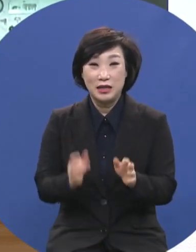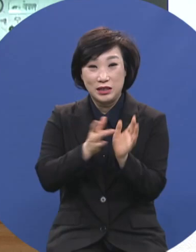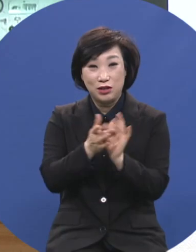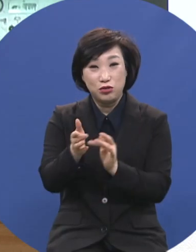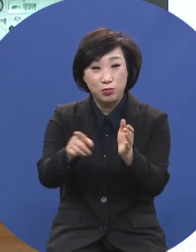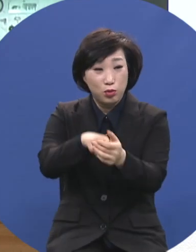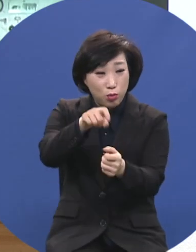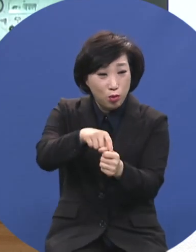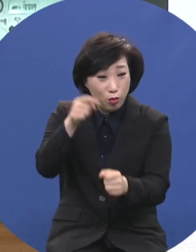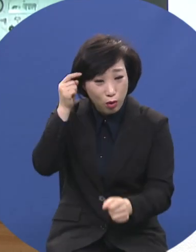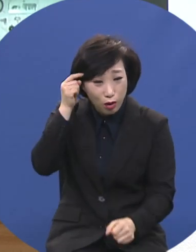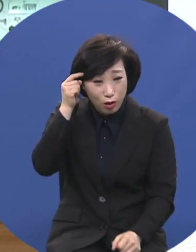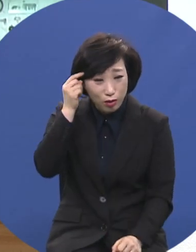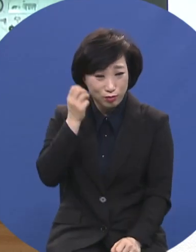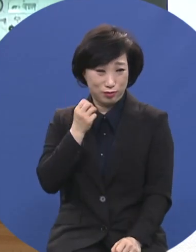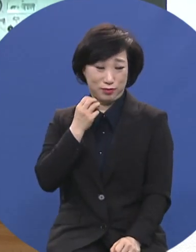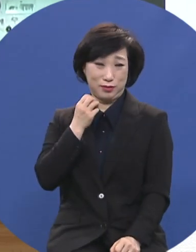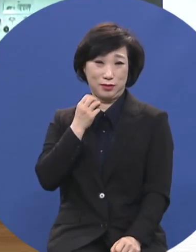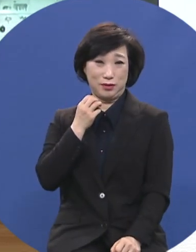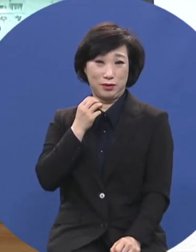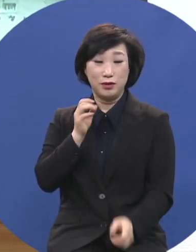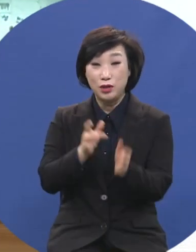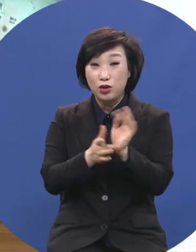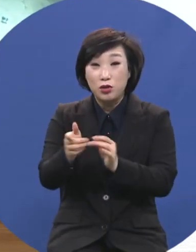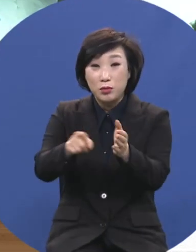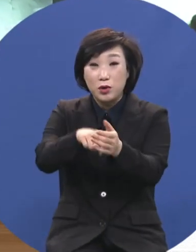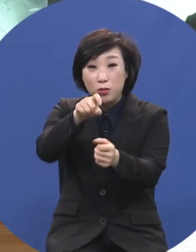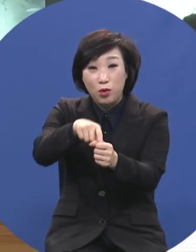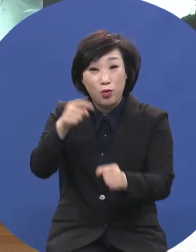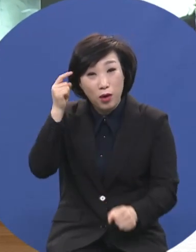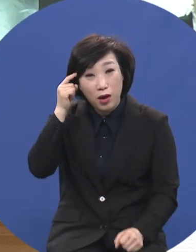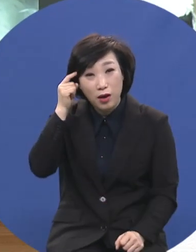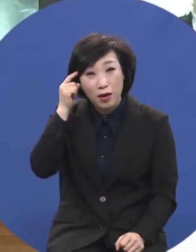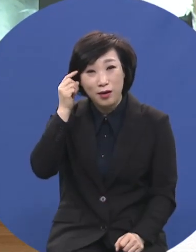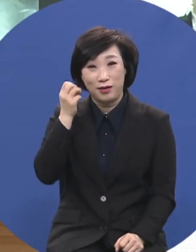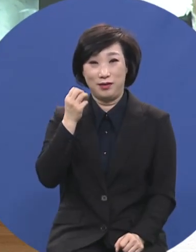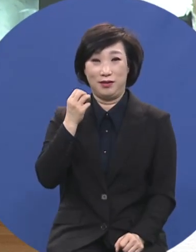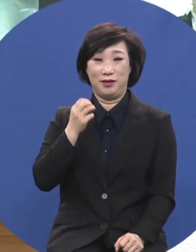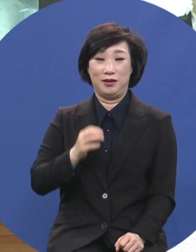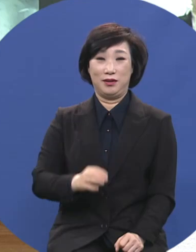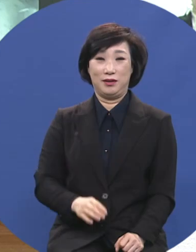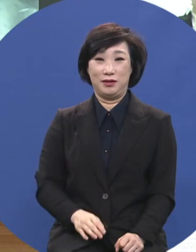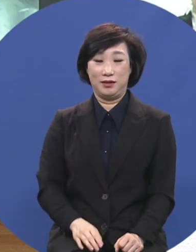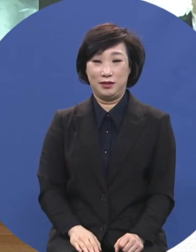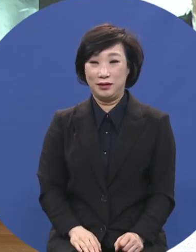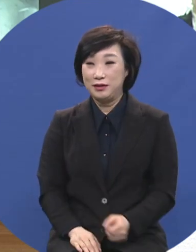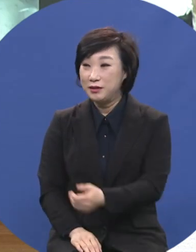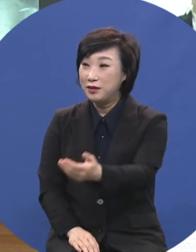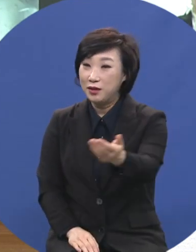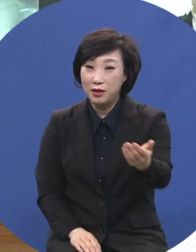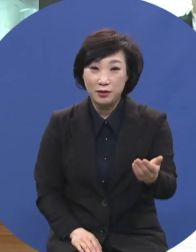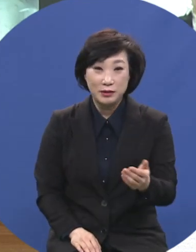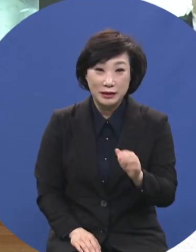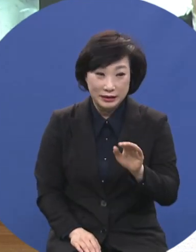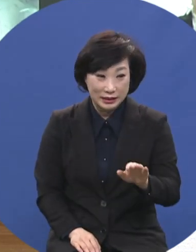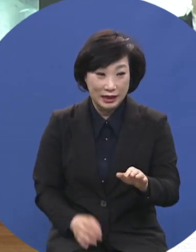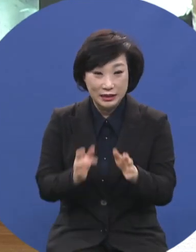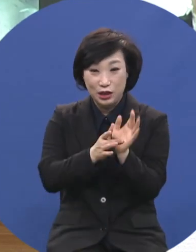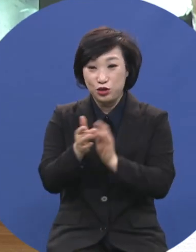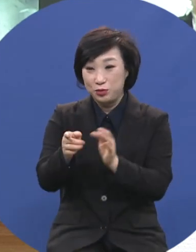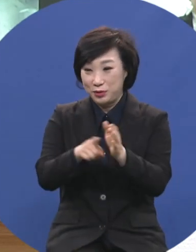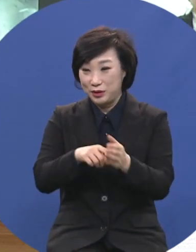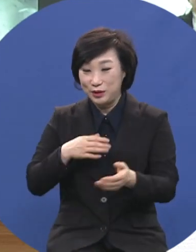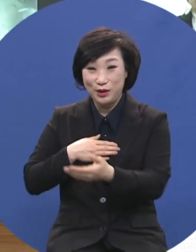예수를 왜 믿는 건가? 예수를 왜 믿는 건가? 응? 여러분, 우리 예수